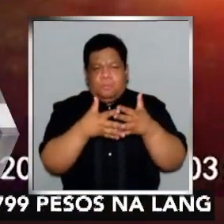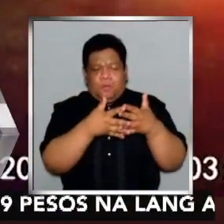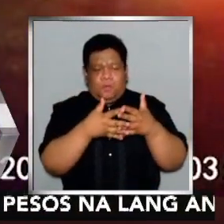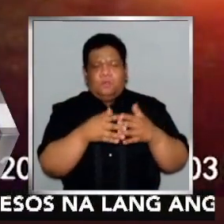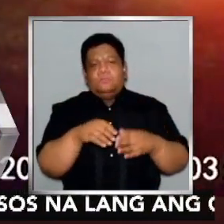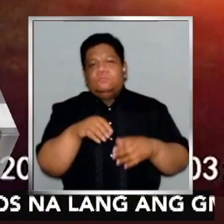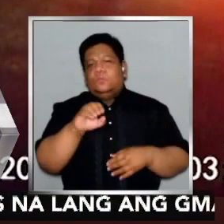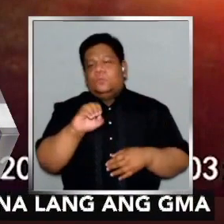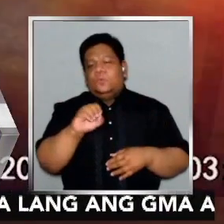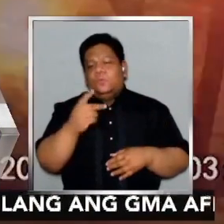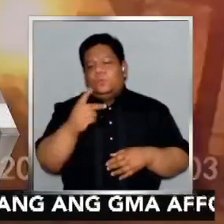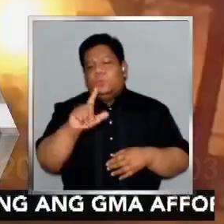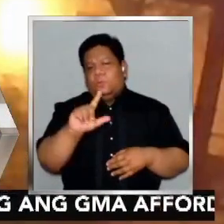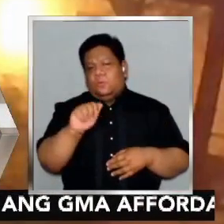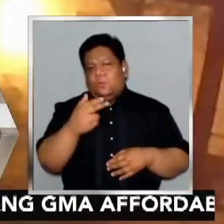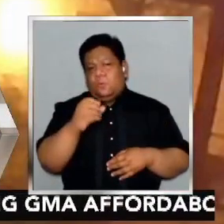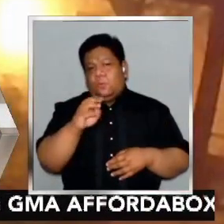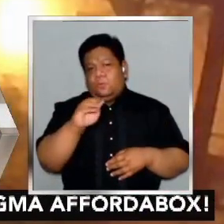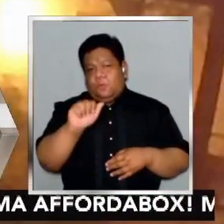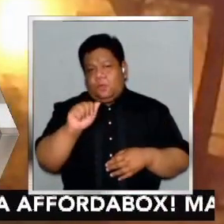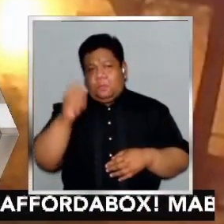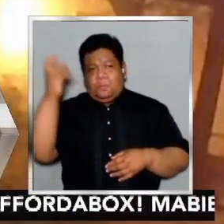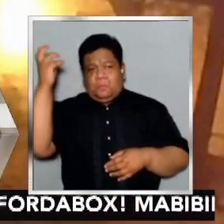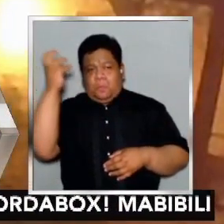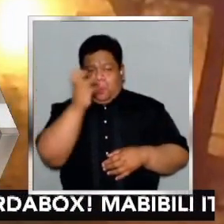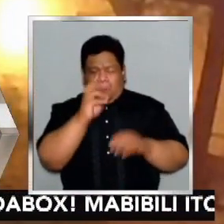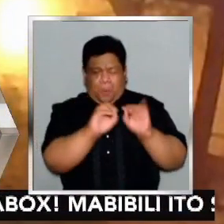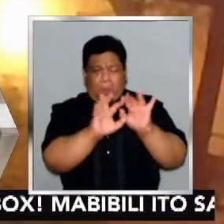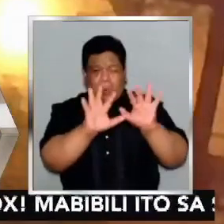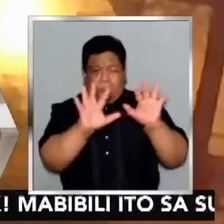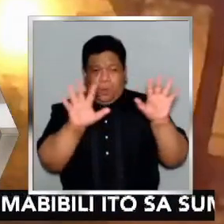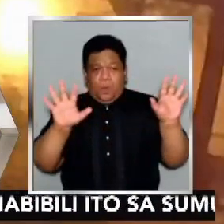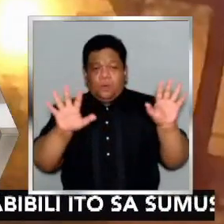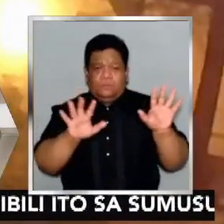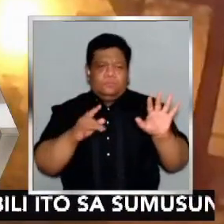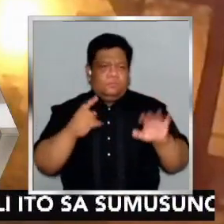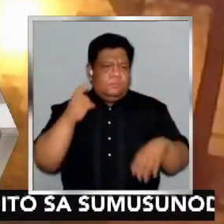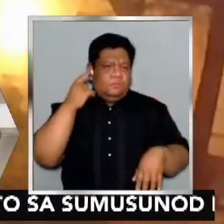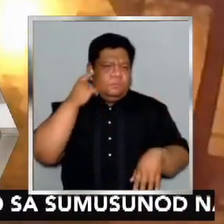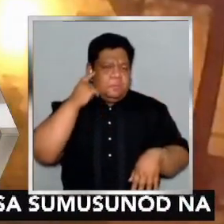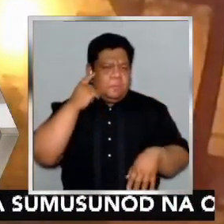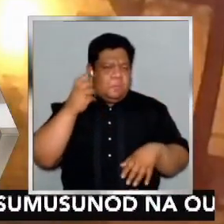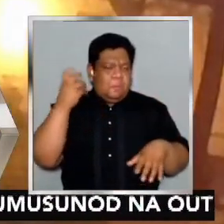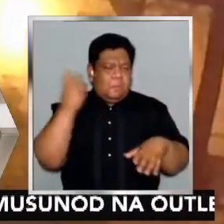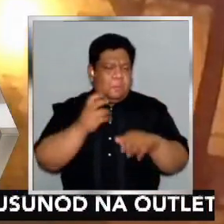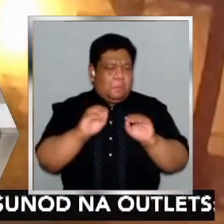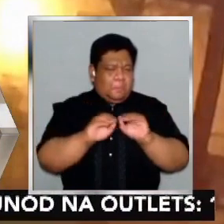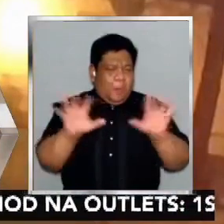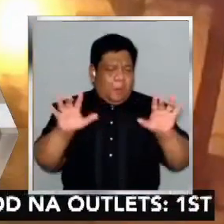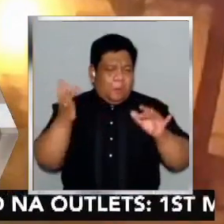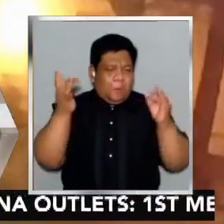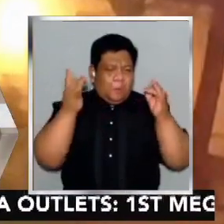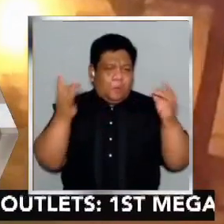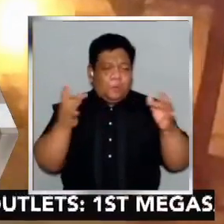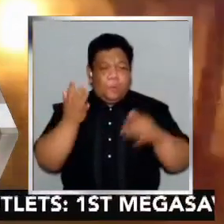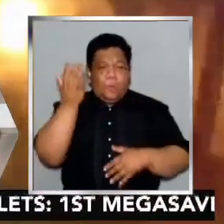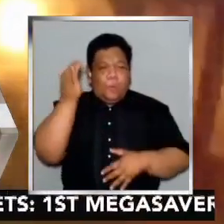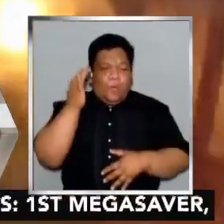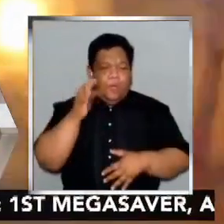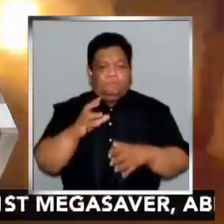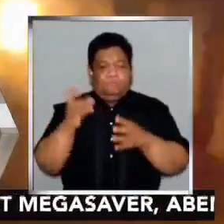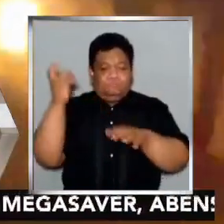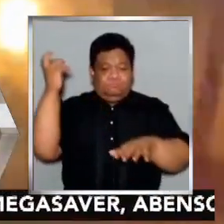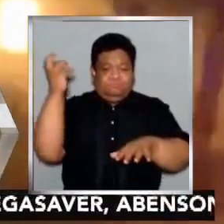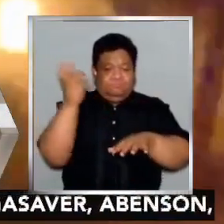paligid dahil sa meteor. Ilang residente po ang nakarinig pa ng sonic boom o yung malakas na tunog dahil sa shockwave na nilikha ng pagdaan